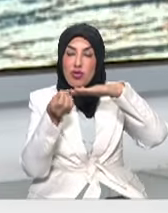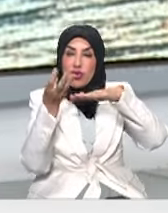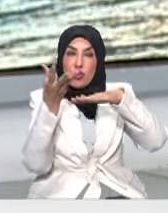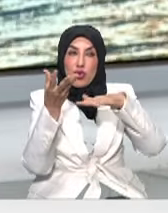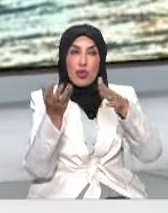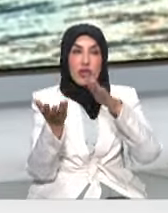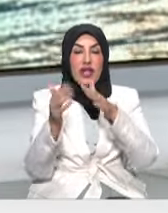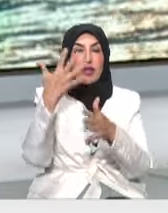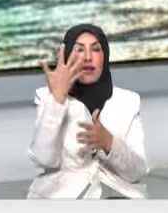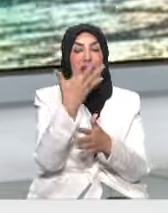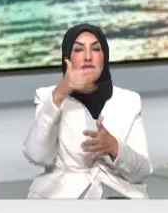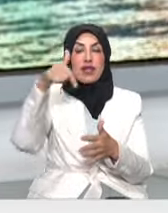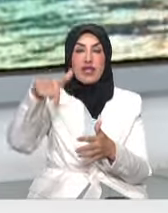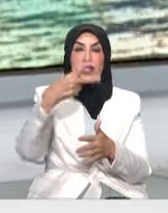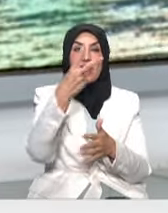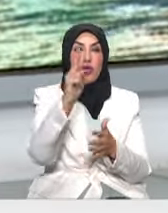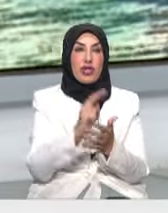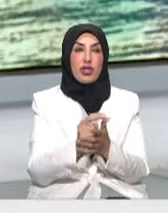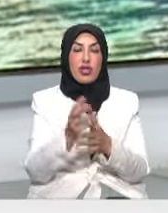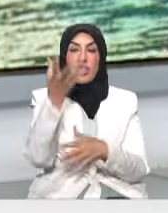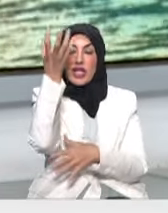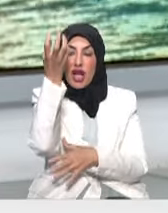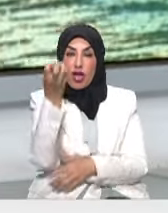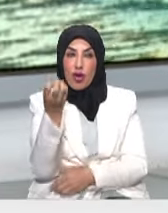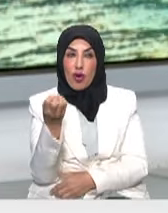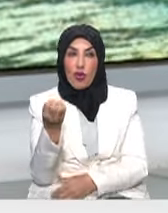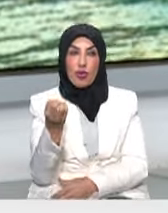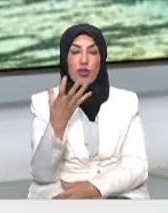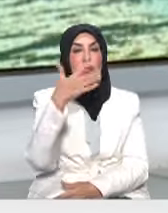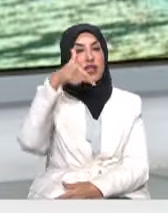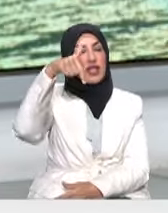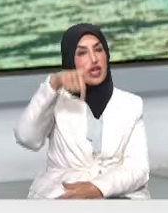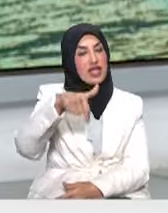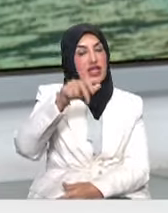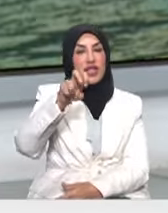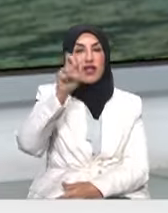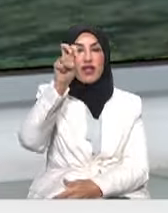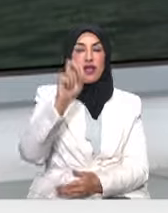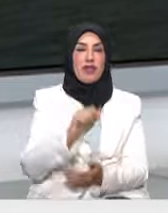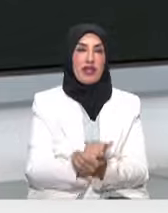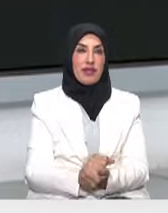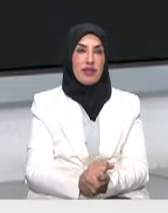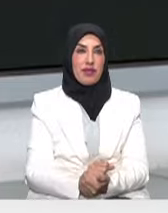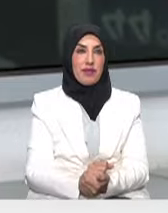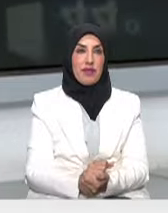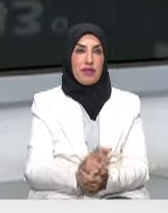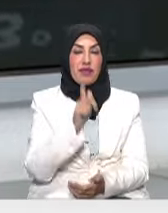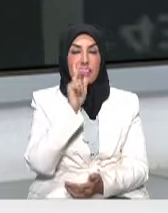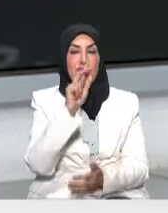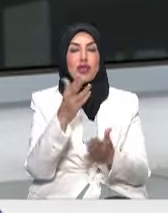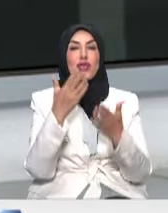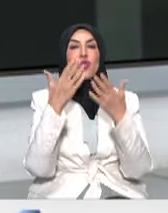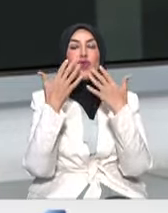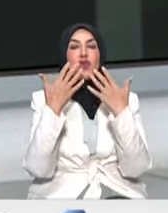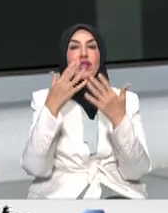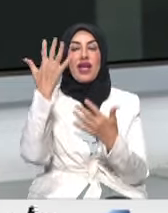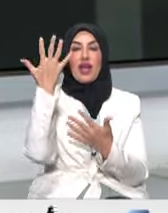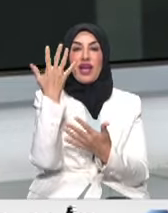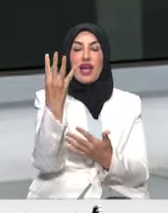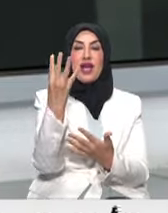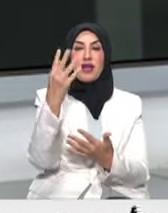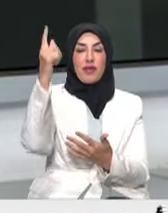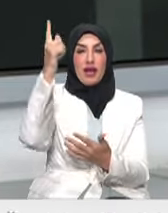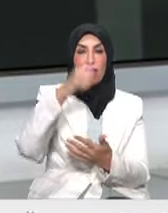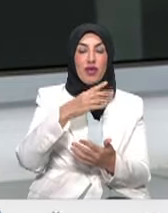شروق الشمس الساعة 5:26، موعد أذان المغرب الساعة 6:08. بالنسبة للطقس المتوقع للأربع أيام